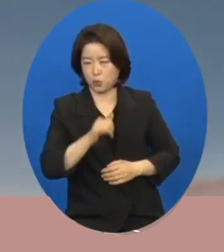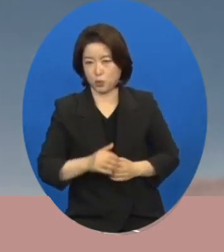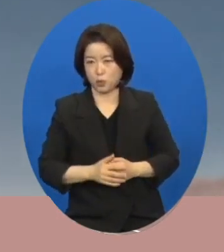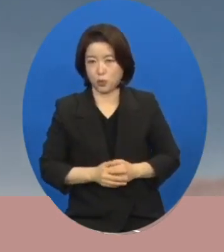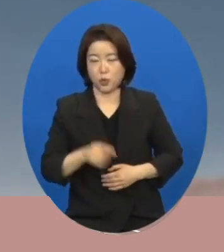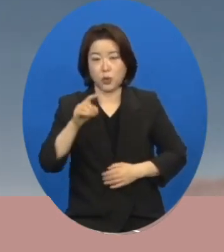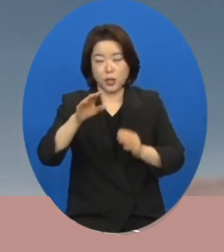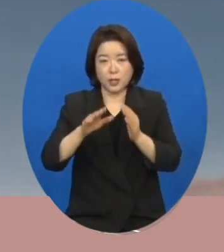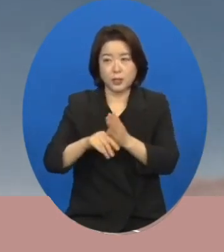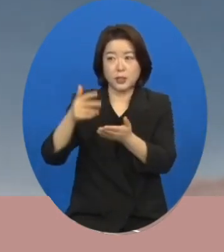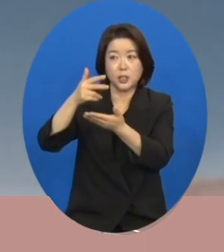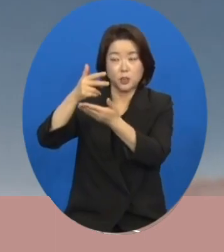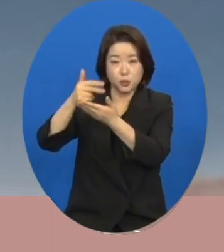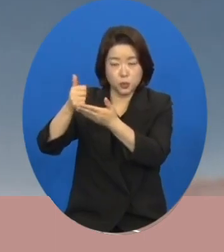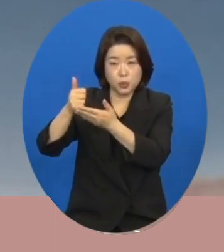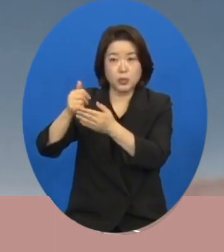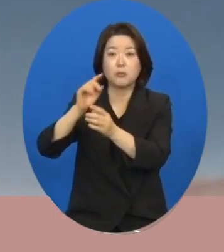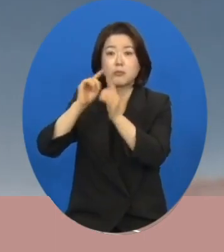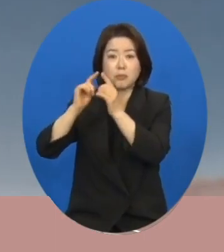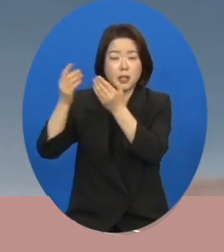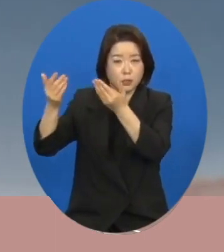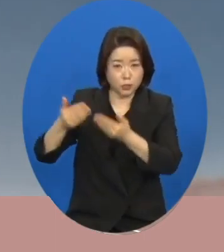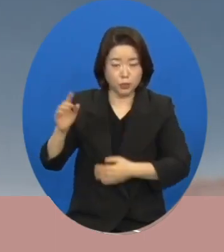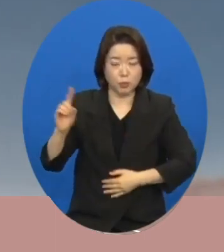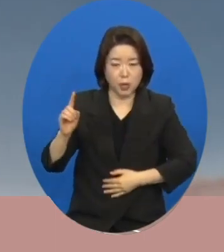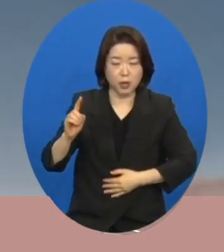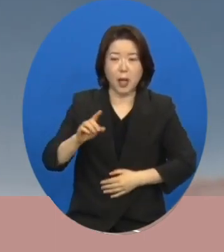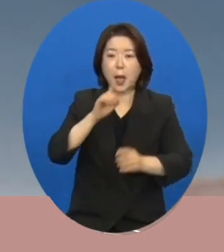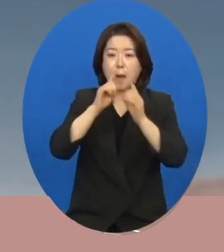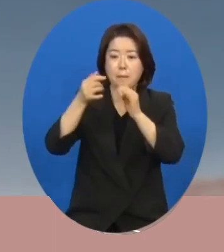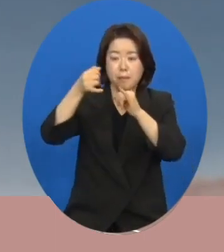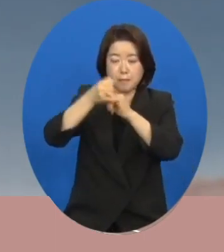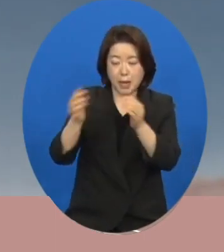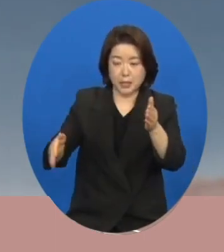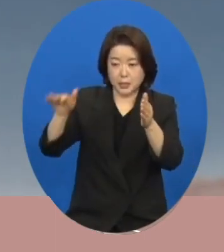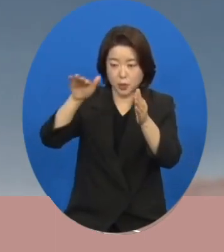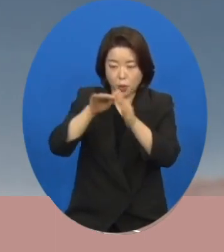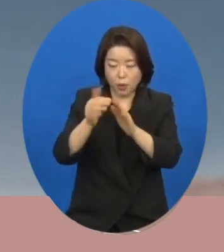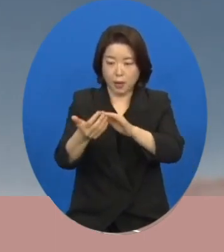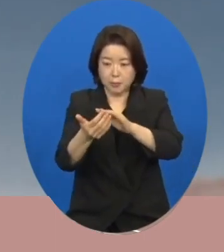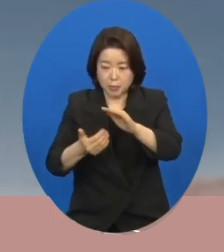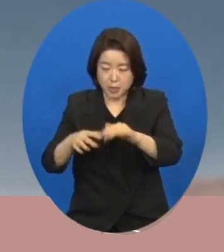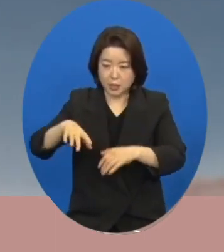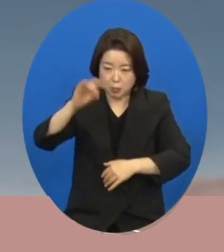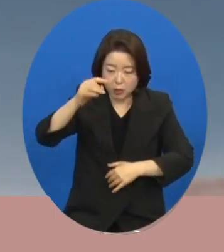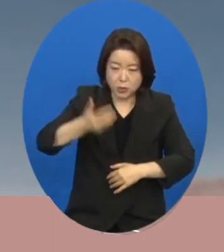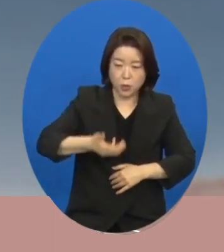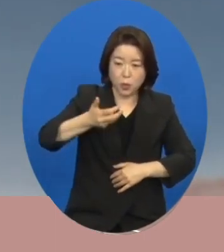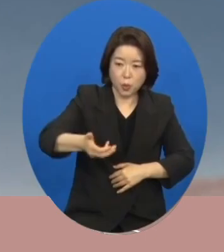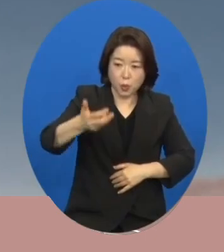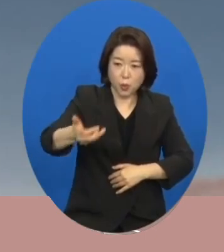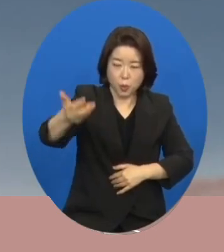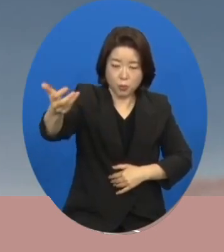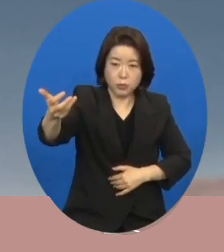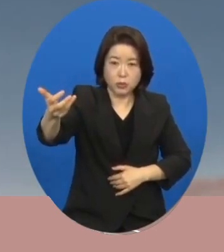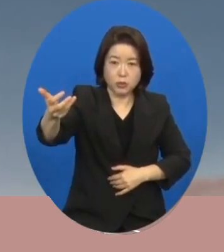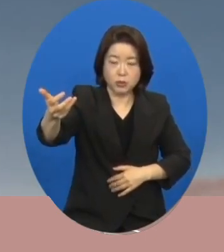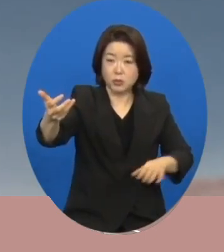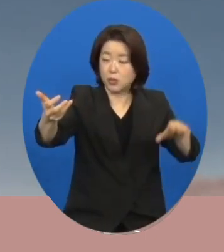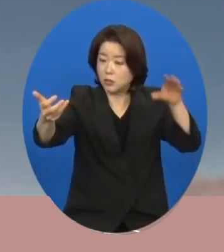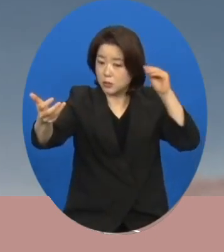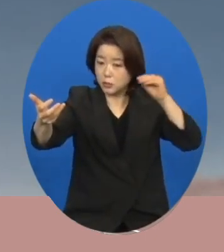하시는게 언약궤가 이미 움직이고 있다 넌 그것을 듣고 있냐 보고 있느냐 우리에게 지금